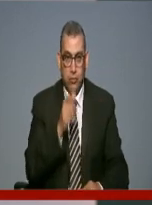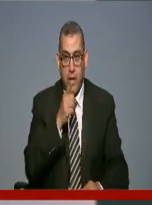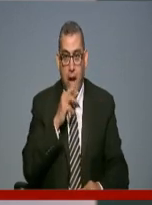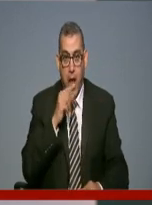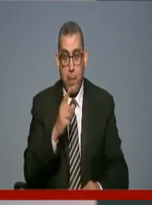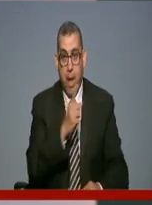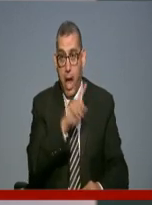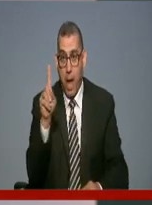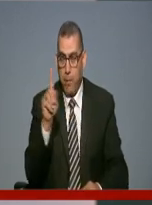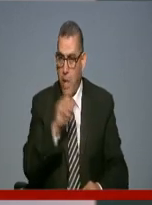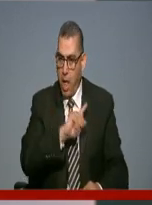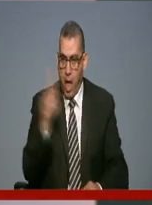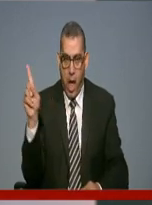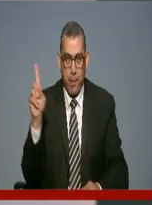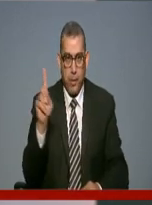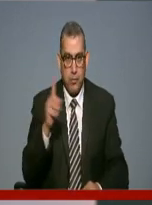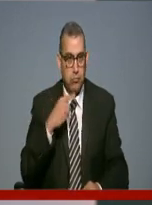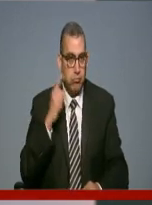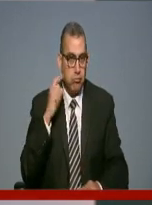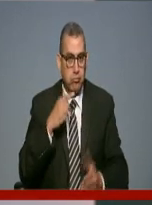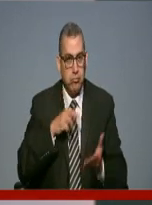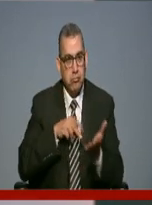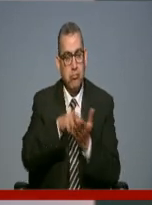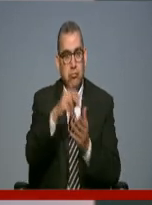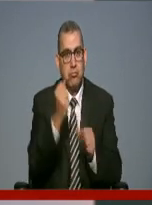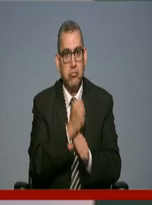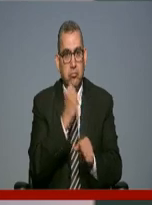مستحيل عمرها ما كانت في قاموسهم.